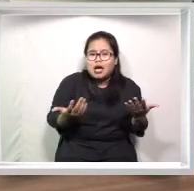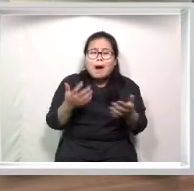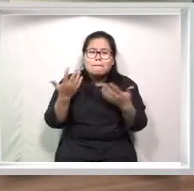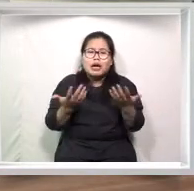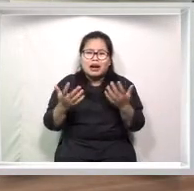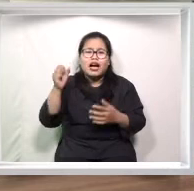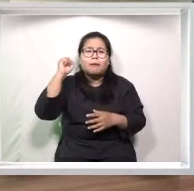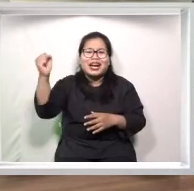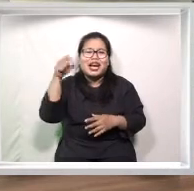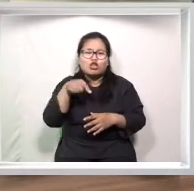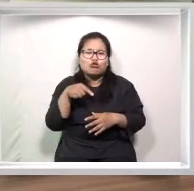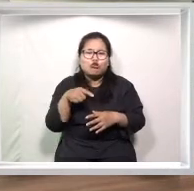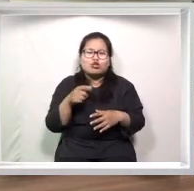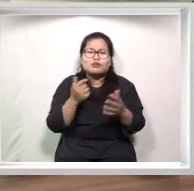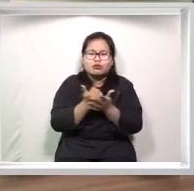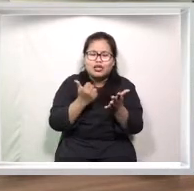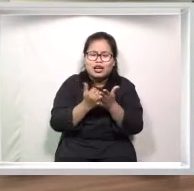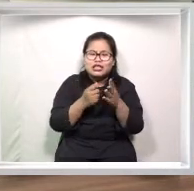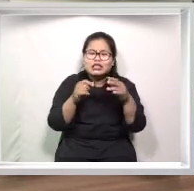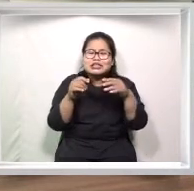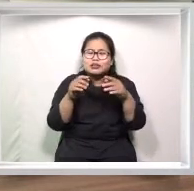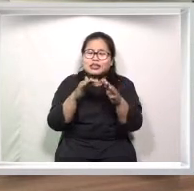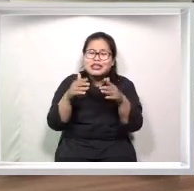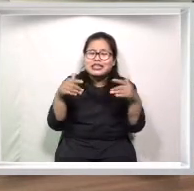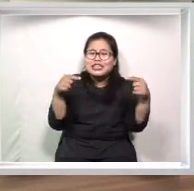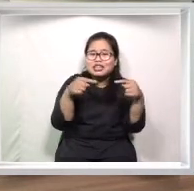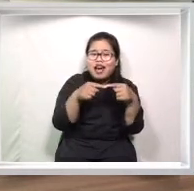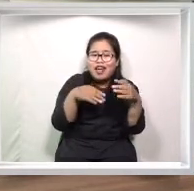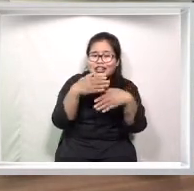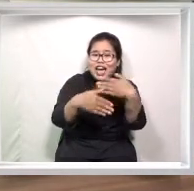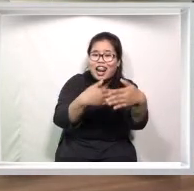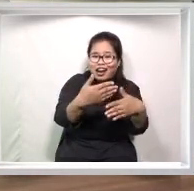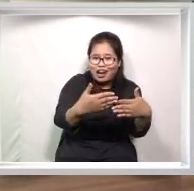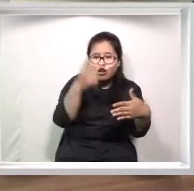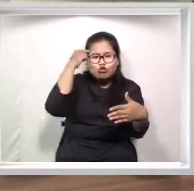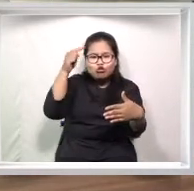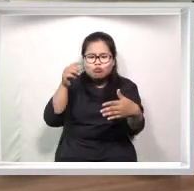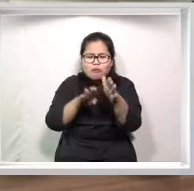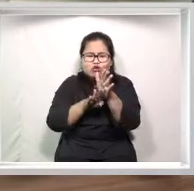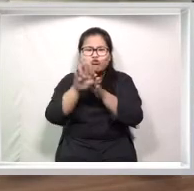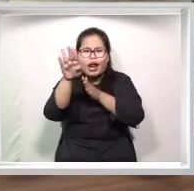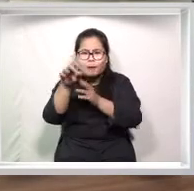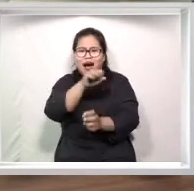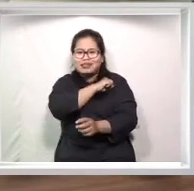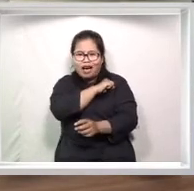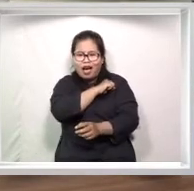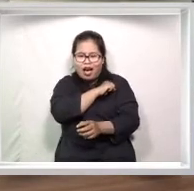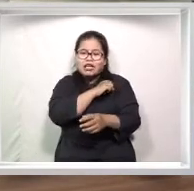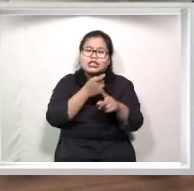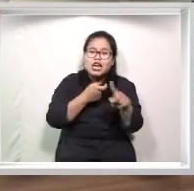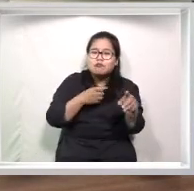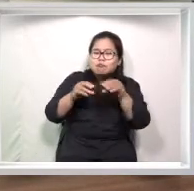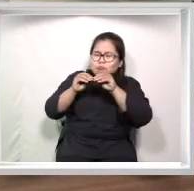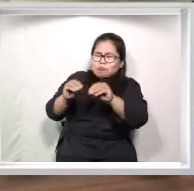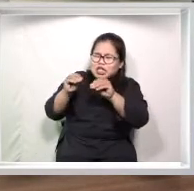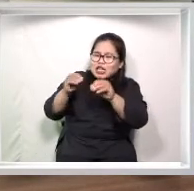kemerdekaan merupakan suatu jembatan emas bagi kemajuan bangsa dan dapat memberikan pendidikan